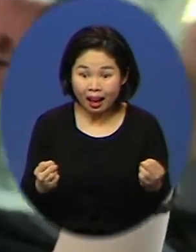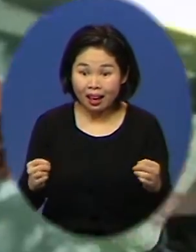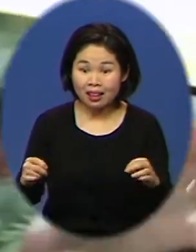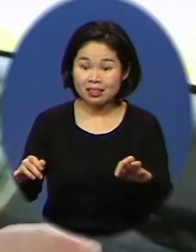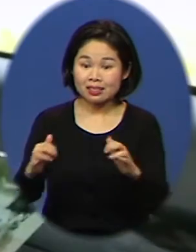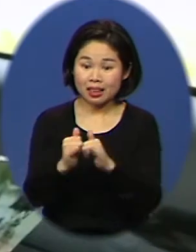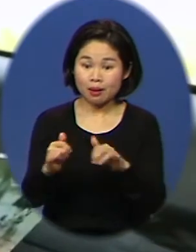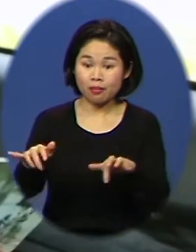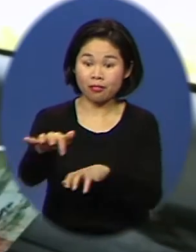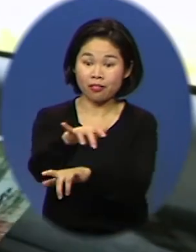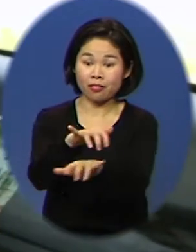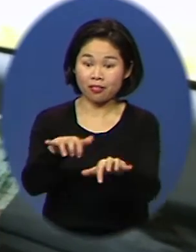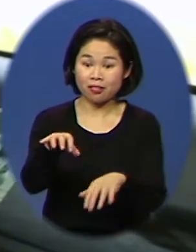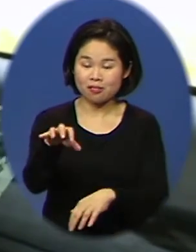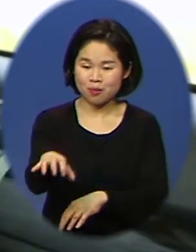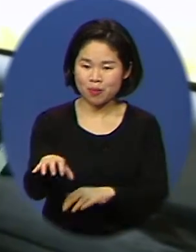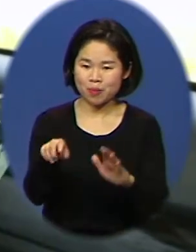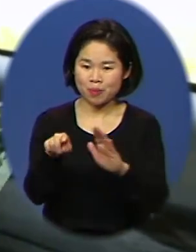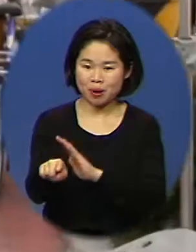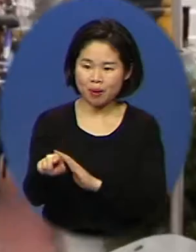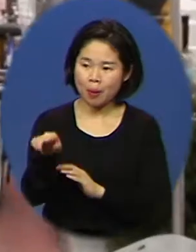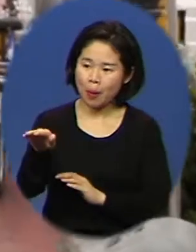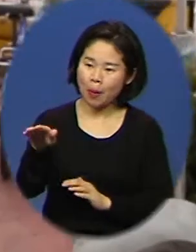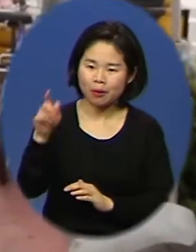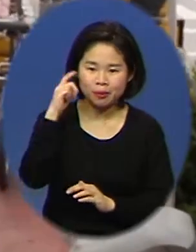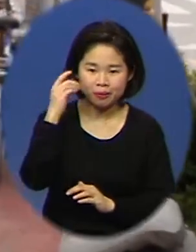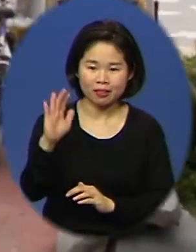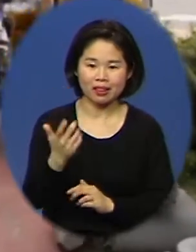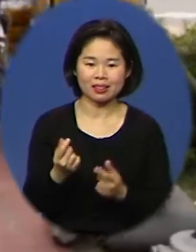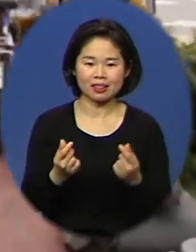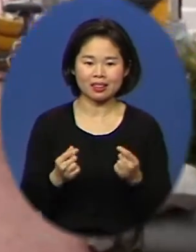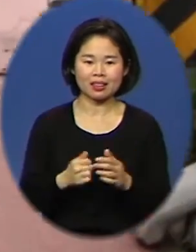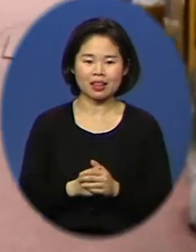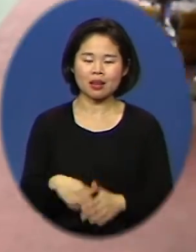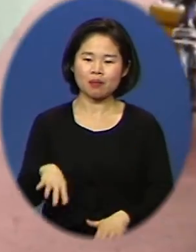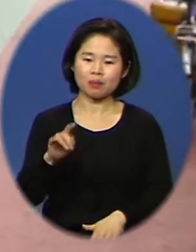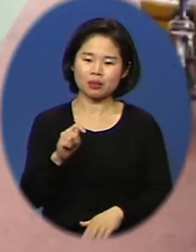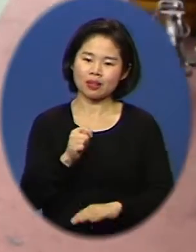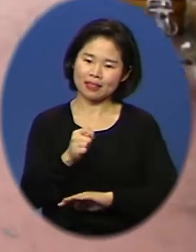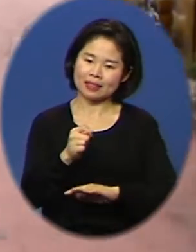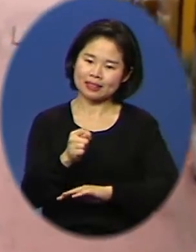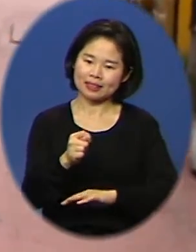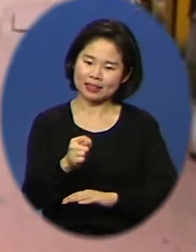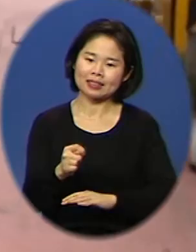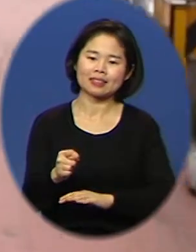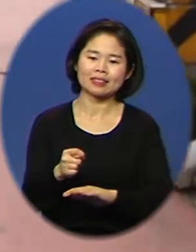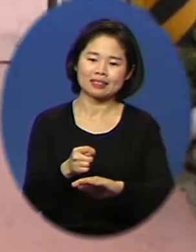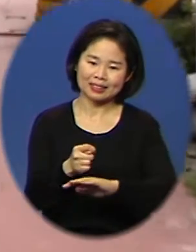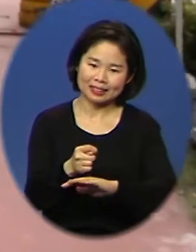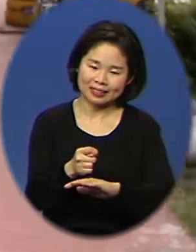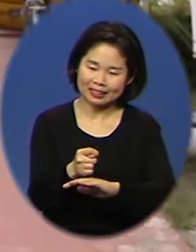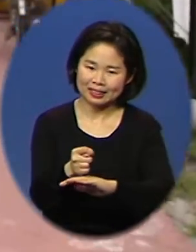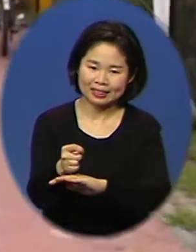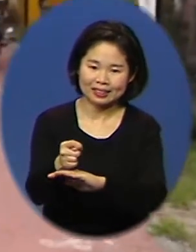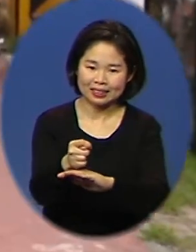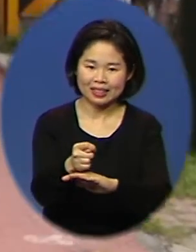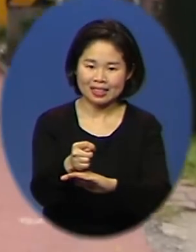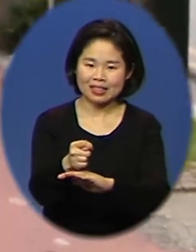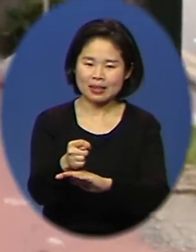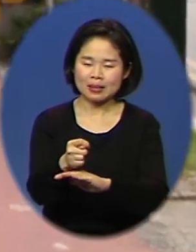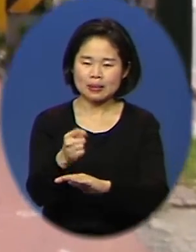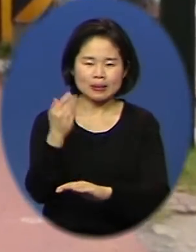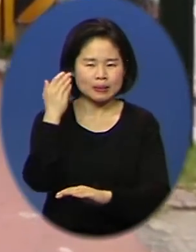맞는 곳으로 가면 될 것 같아요. 일단은 택시를 타고 이 모든 걸 알고 계시는